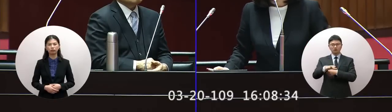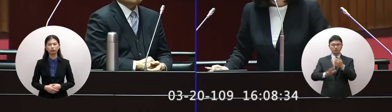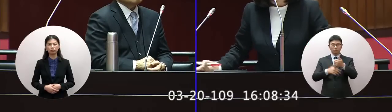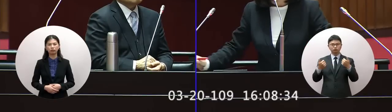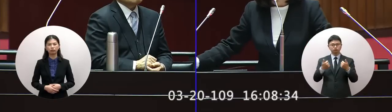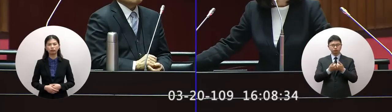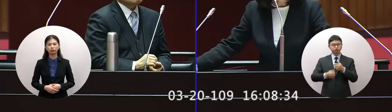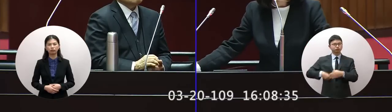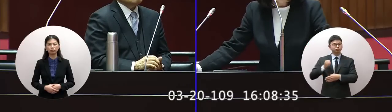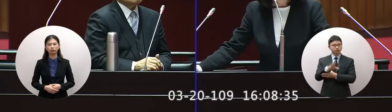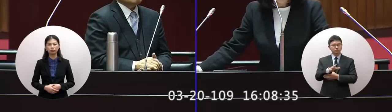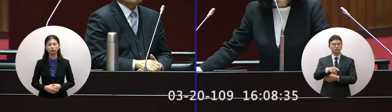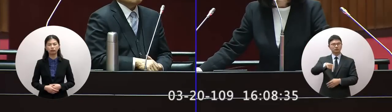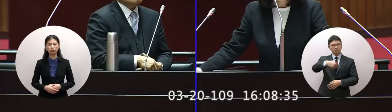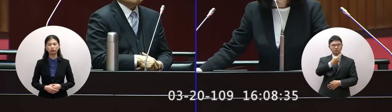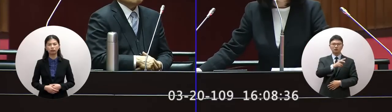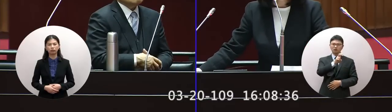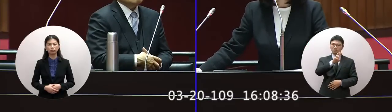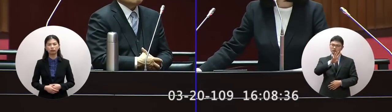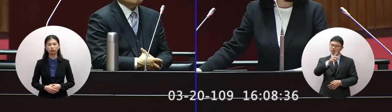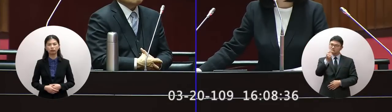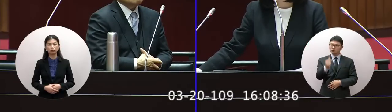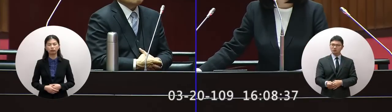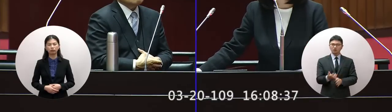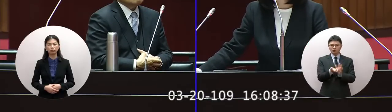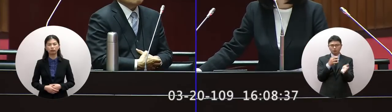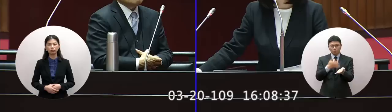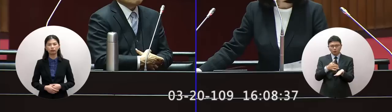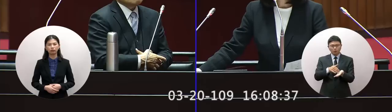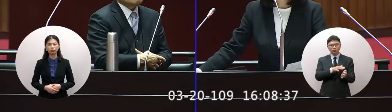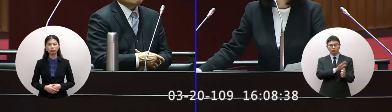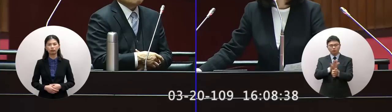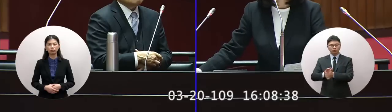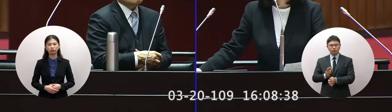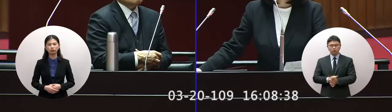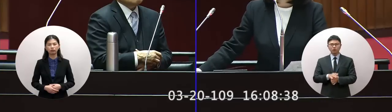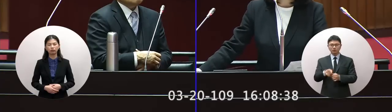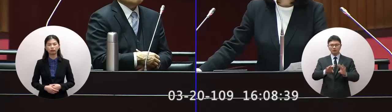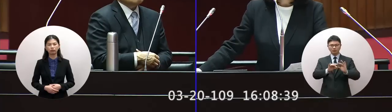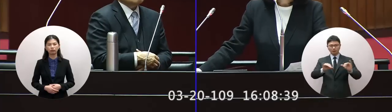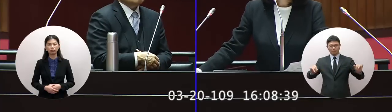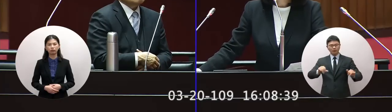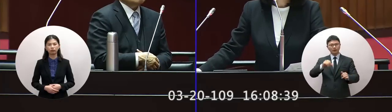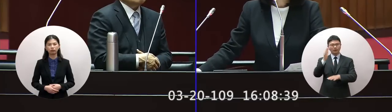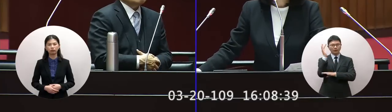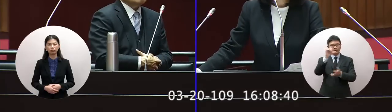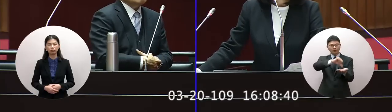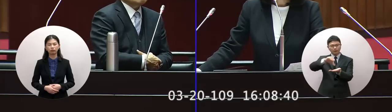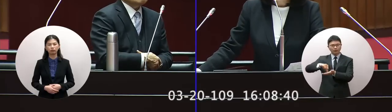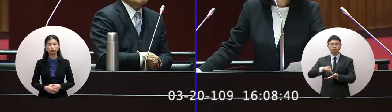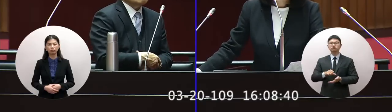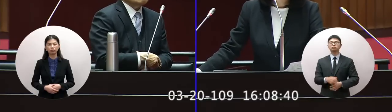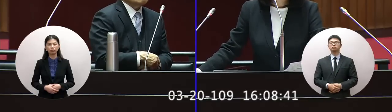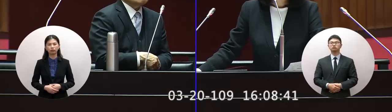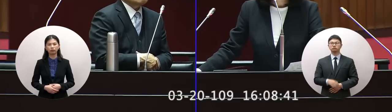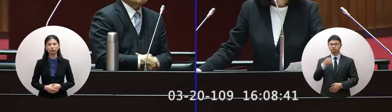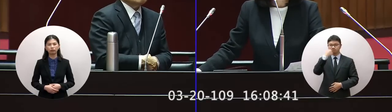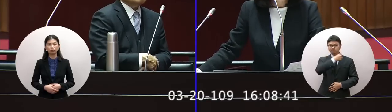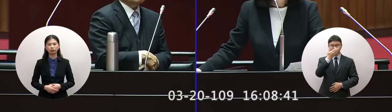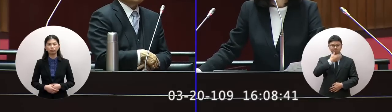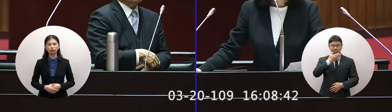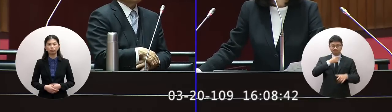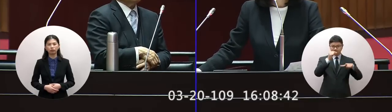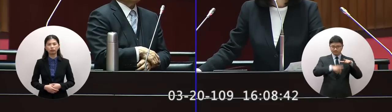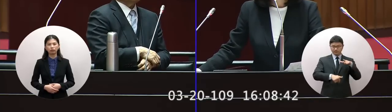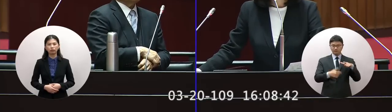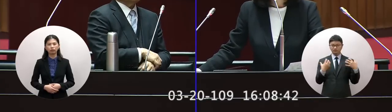共投入了大概124亿的预算来执行平地造林，而其中台糖